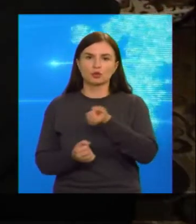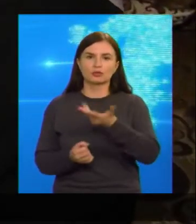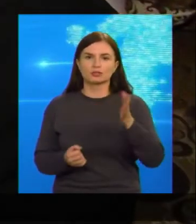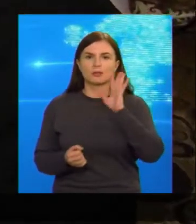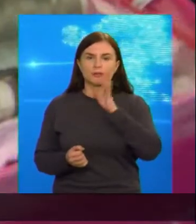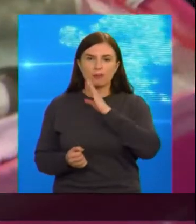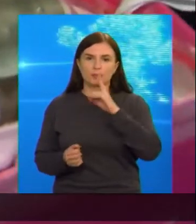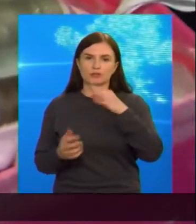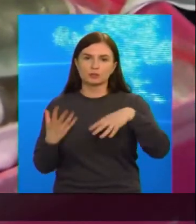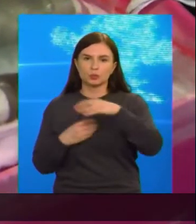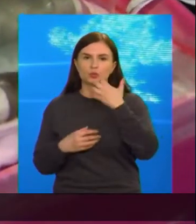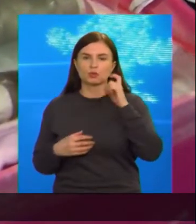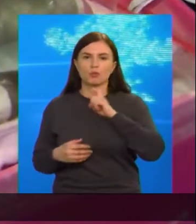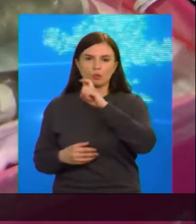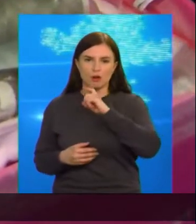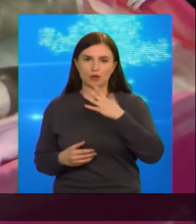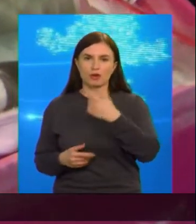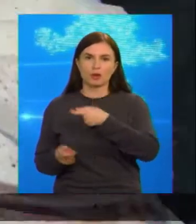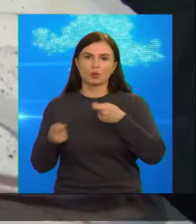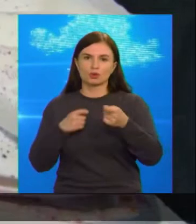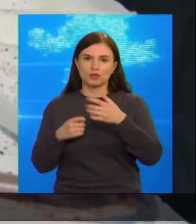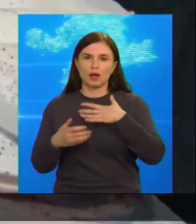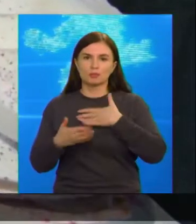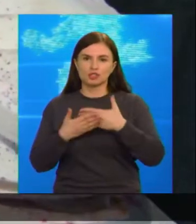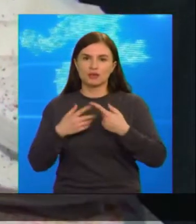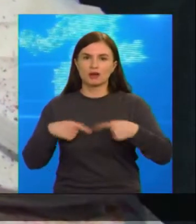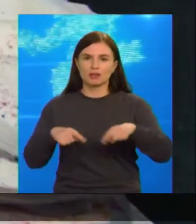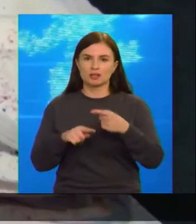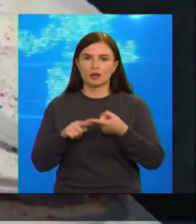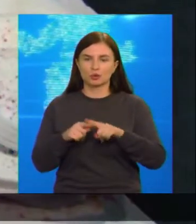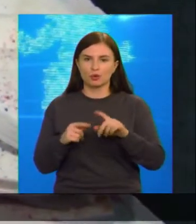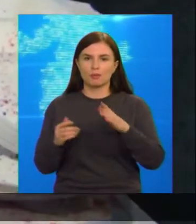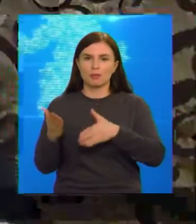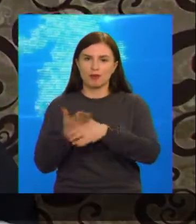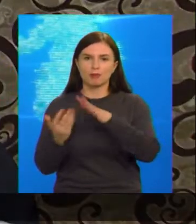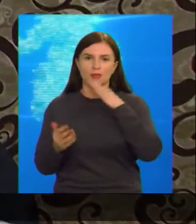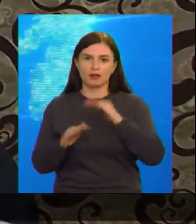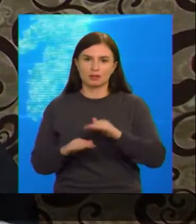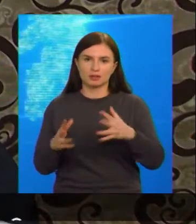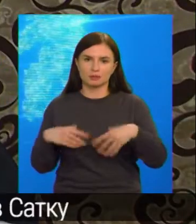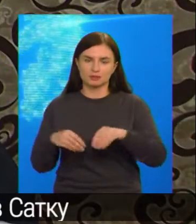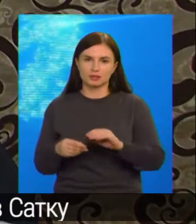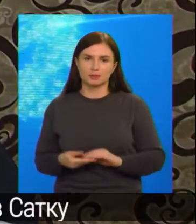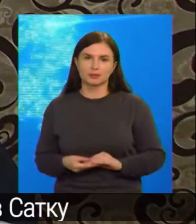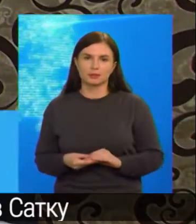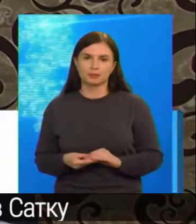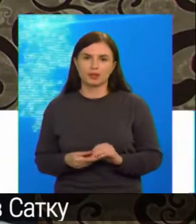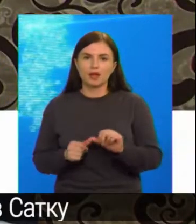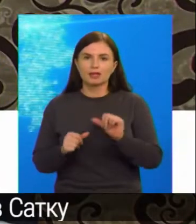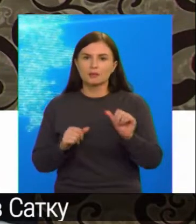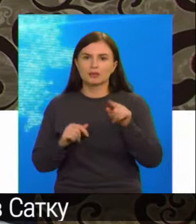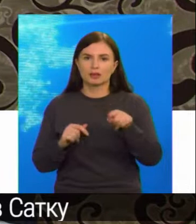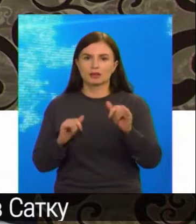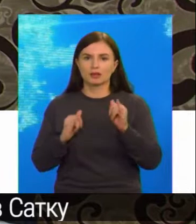всему Южному Уралу. Татьяна руководит общественной организацией, которая помогает многодетным семьям. Именно для бездомных